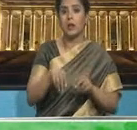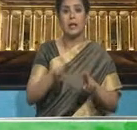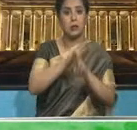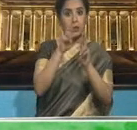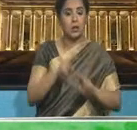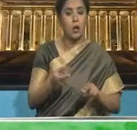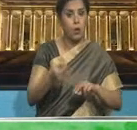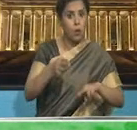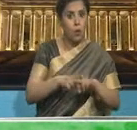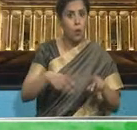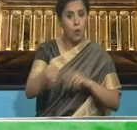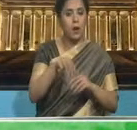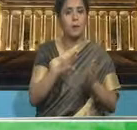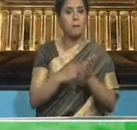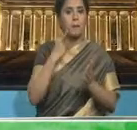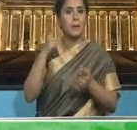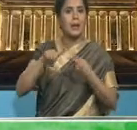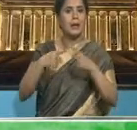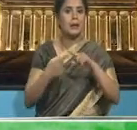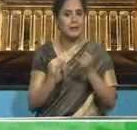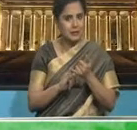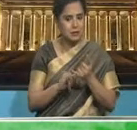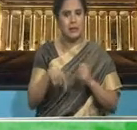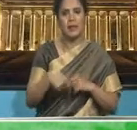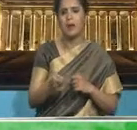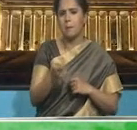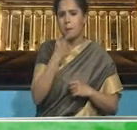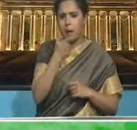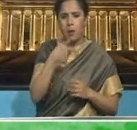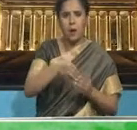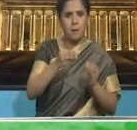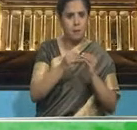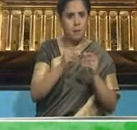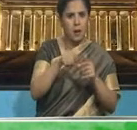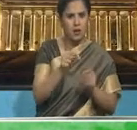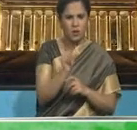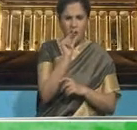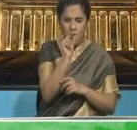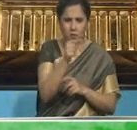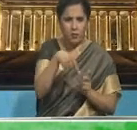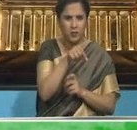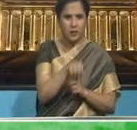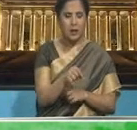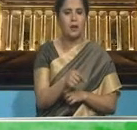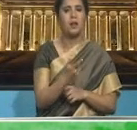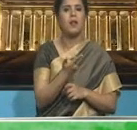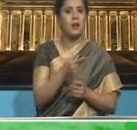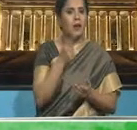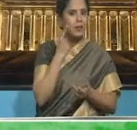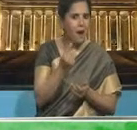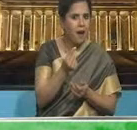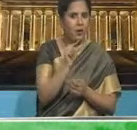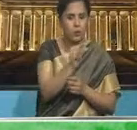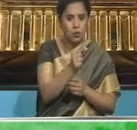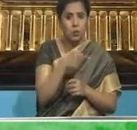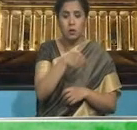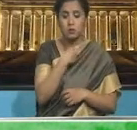ऑफ मिलेट्स घोषित किया है। बाजरा जैसे मोटे अनाज हमारे आहार